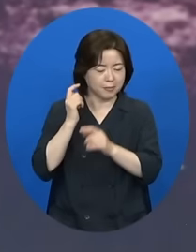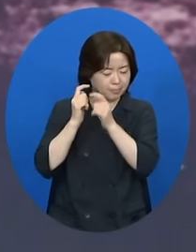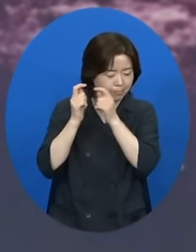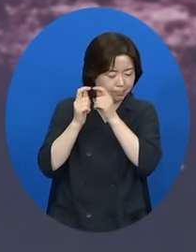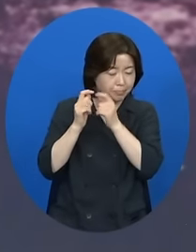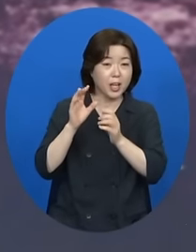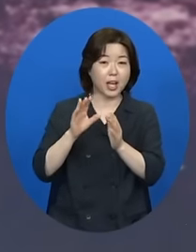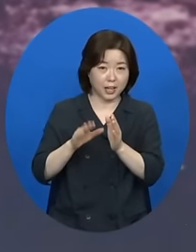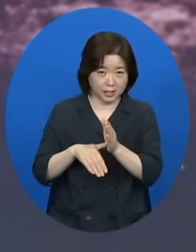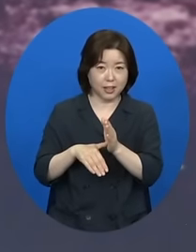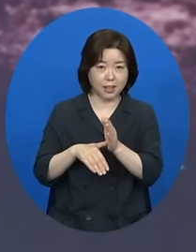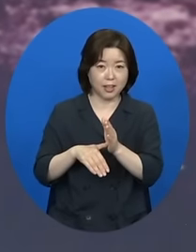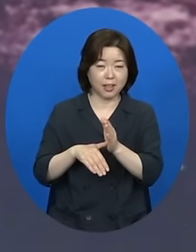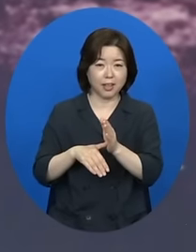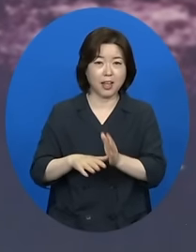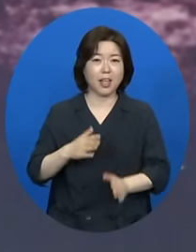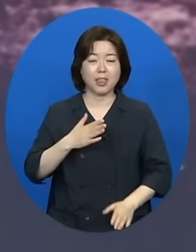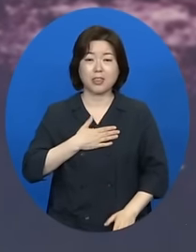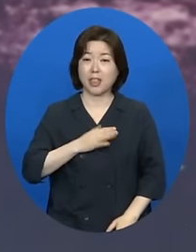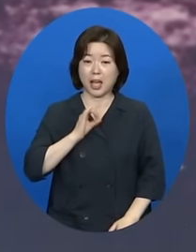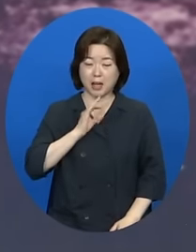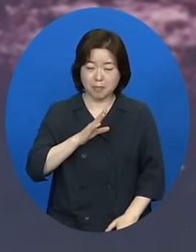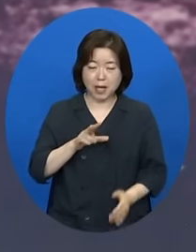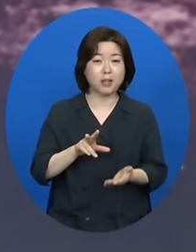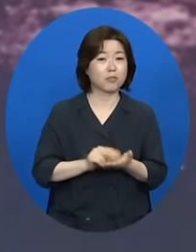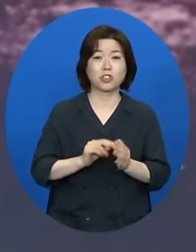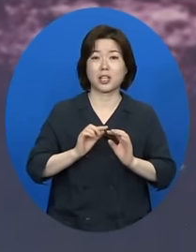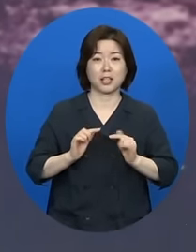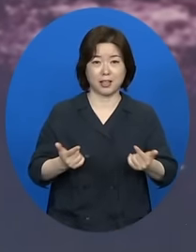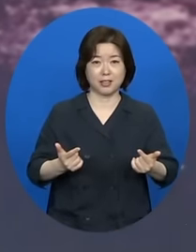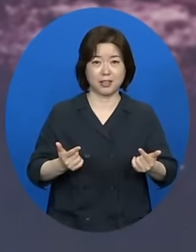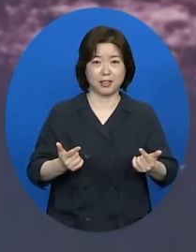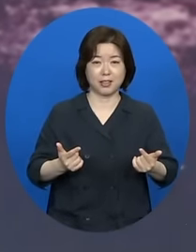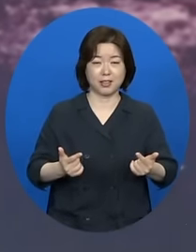근데 그게 우리만의 이슈가 아니라는 얘기입니다.